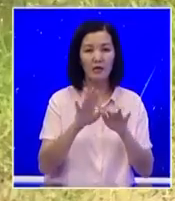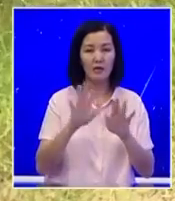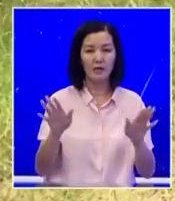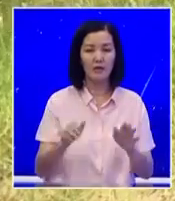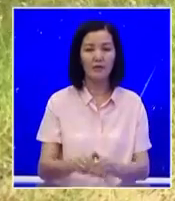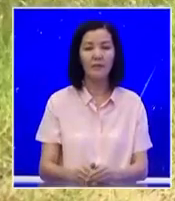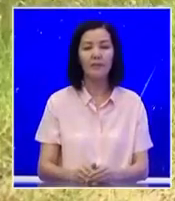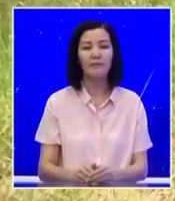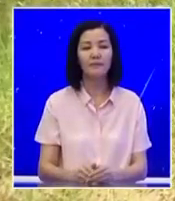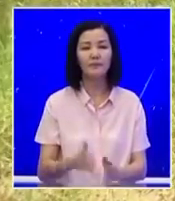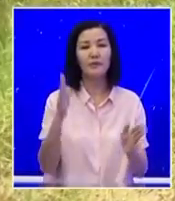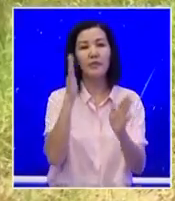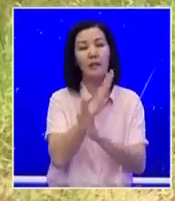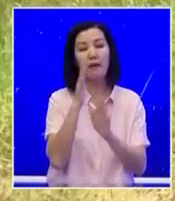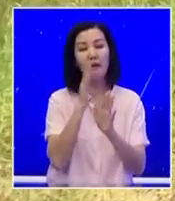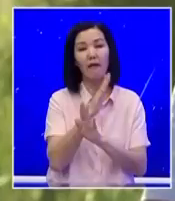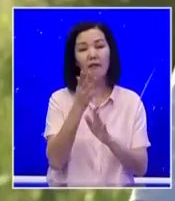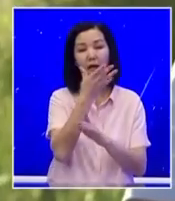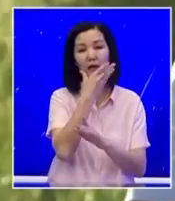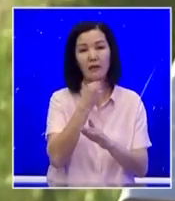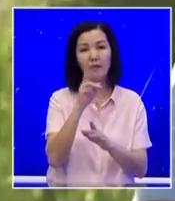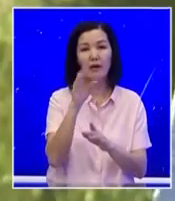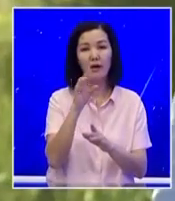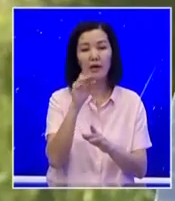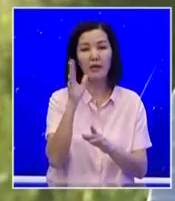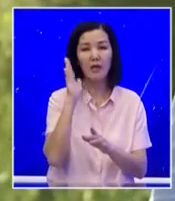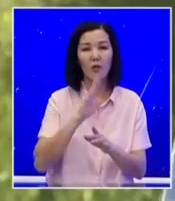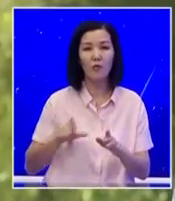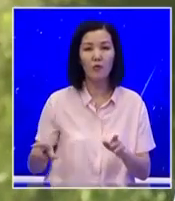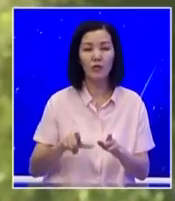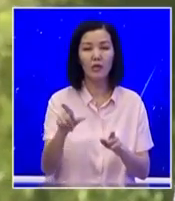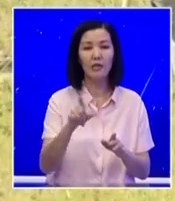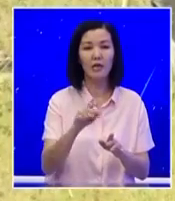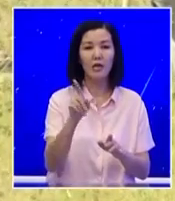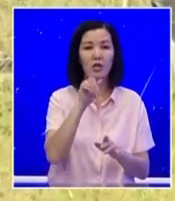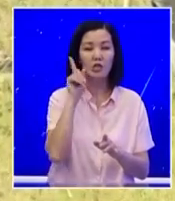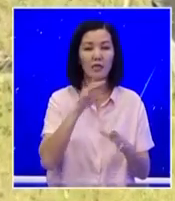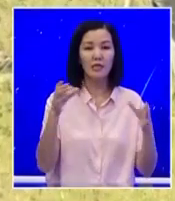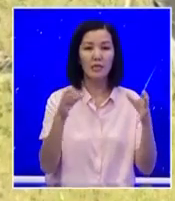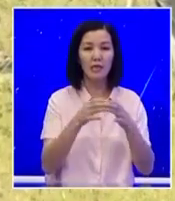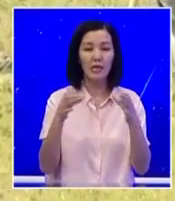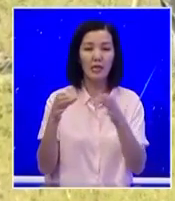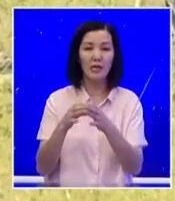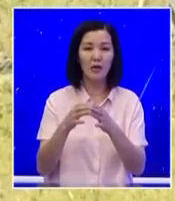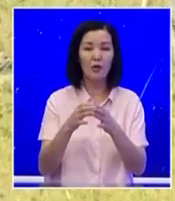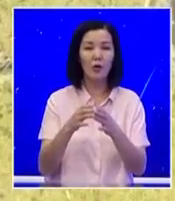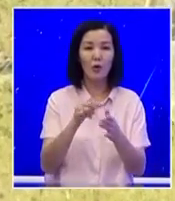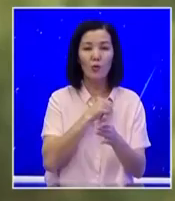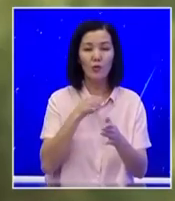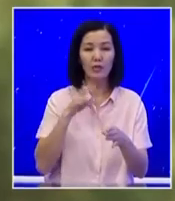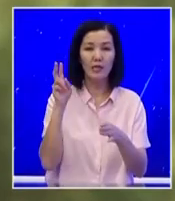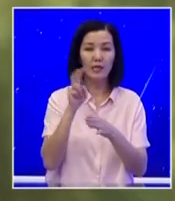Бұл табиғаты тамаша, көрінісі көркем Қаратал өзенінің жағасы. Жасыл ел жастар жасағының еріктілері осы араға арнайы